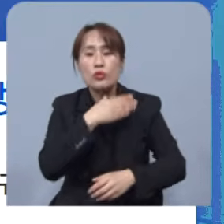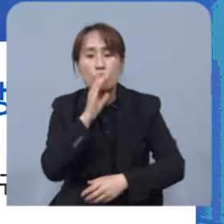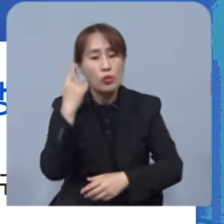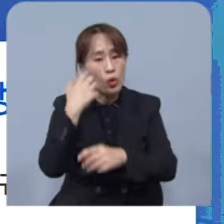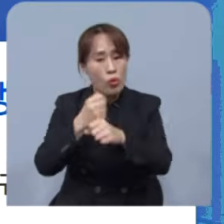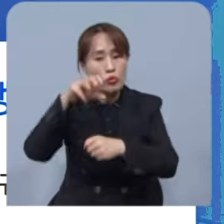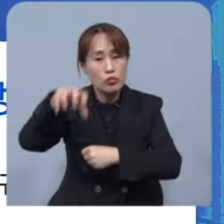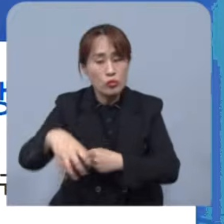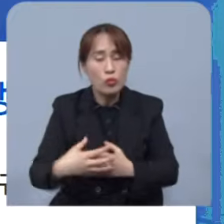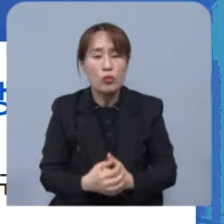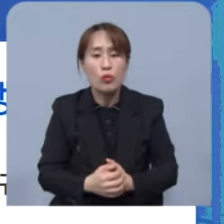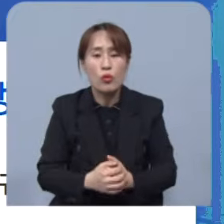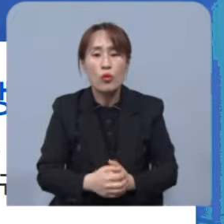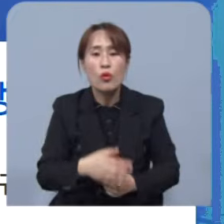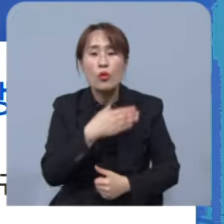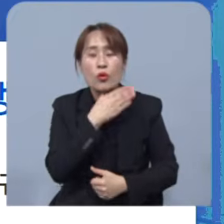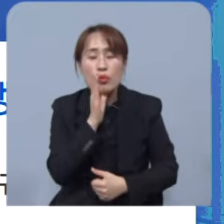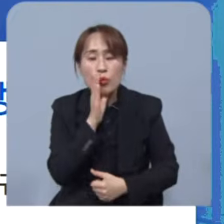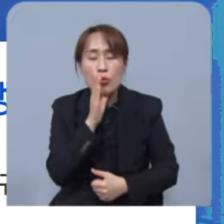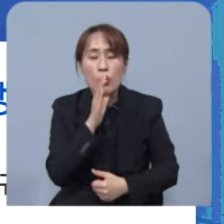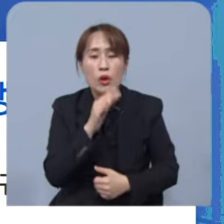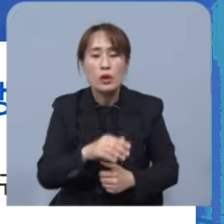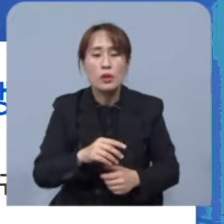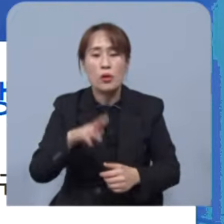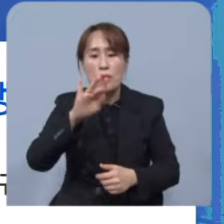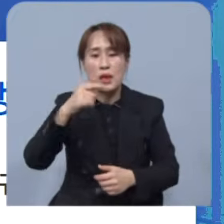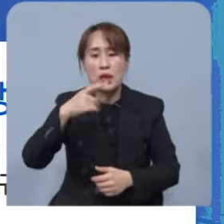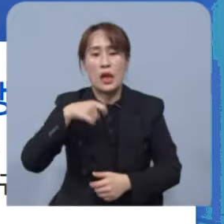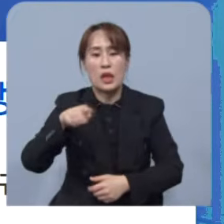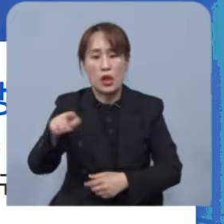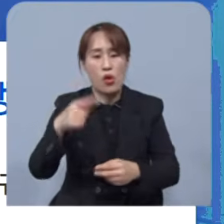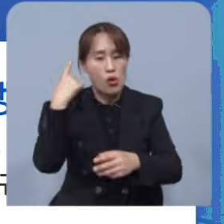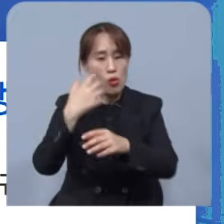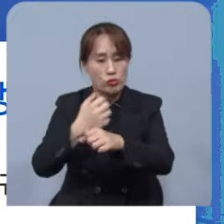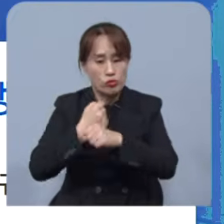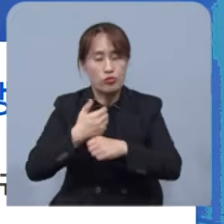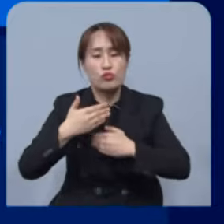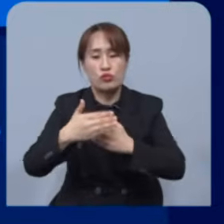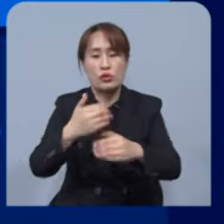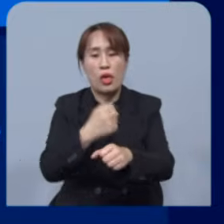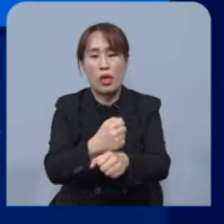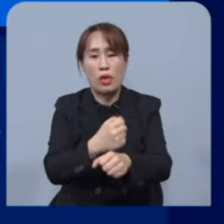국립건강노후연구소는 노화 코호트 그리고 빅데이터 연구를 추진해 나가겠습니다.